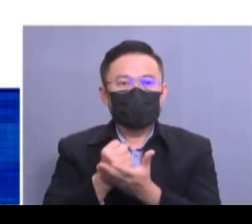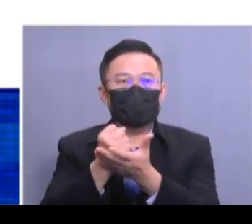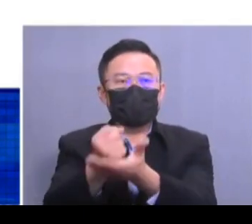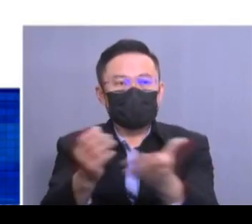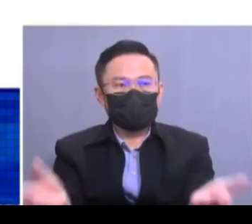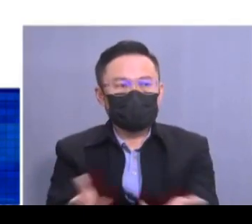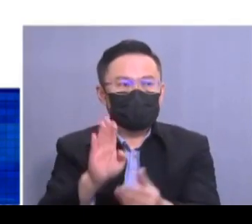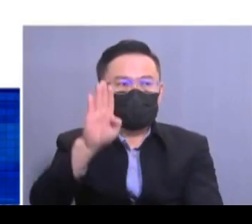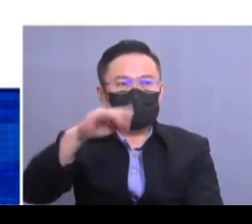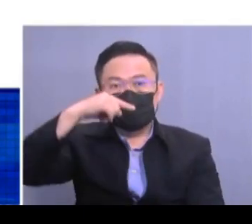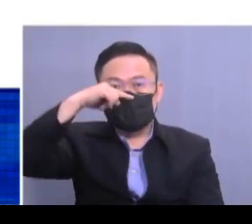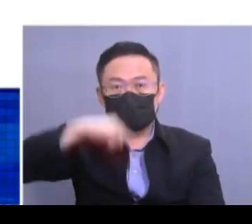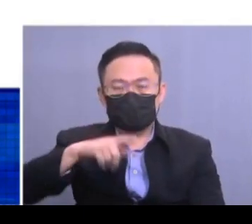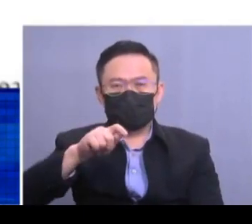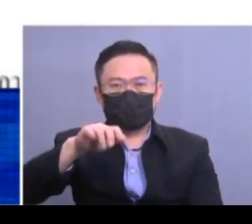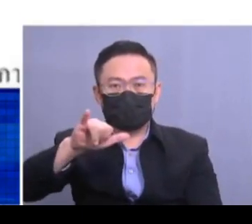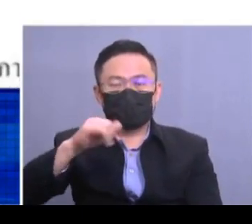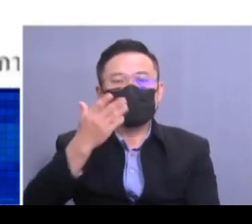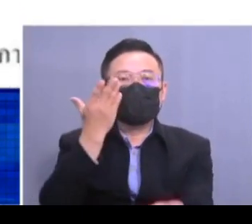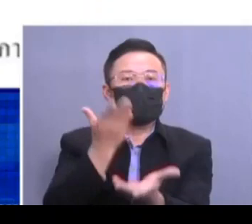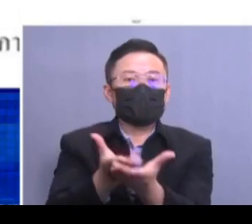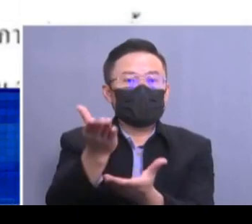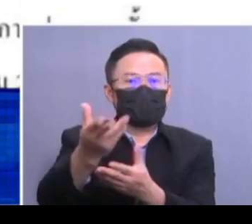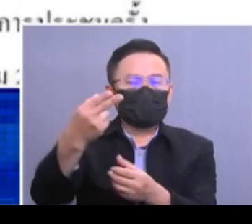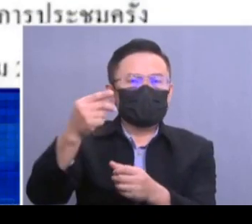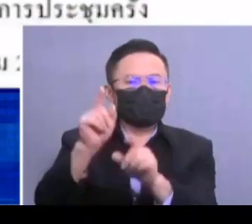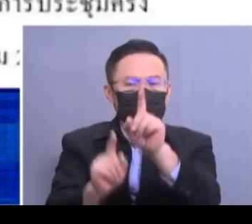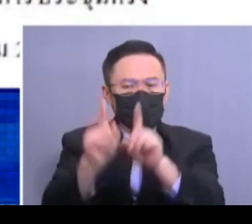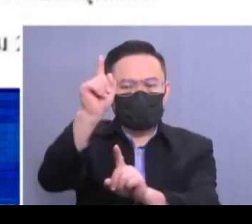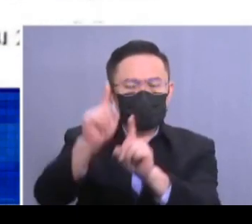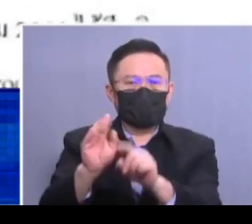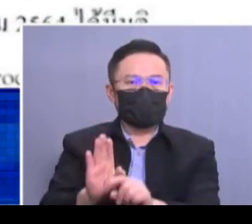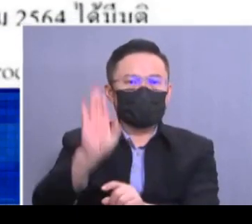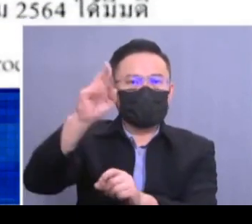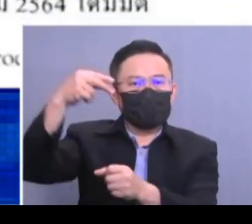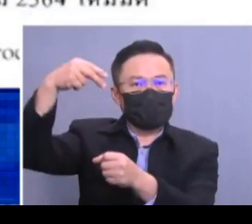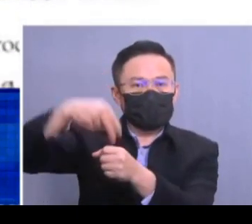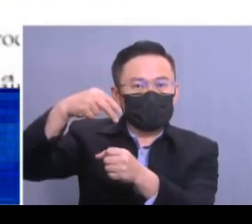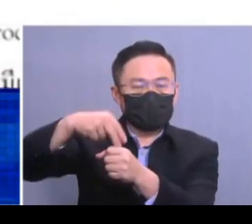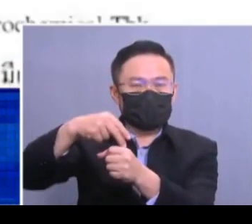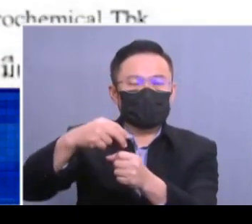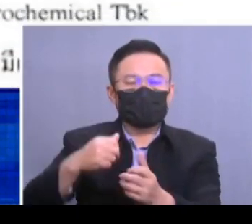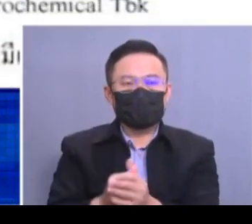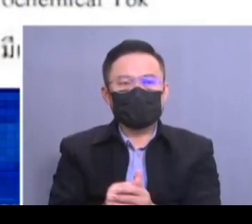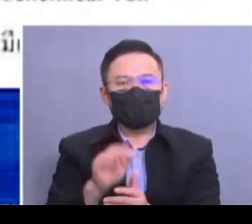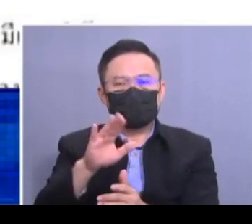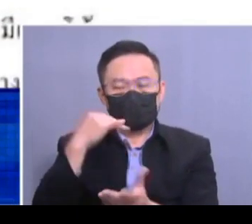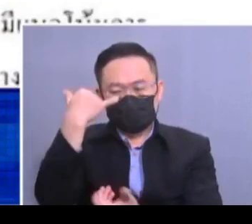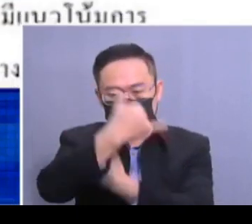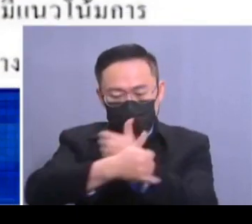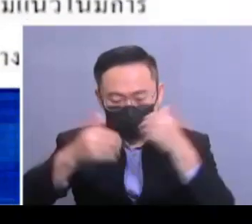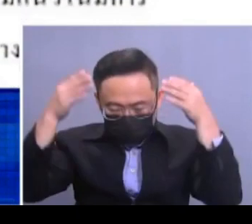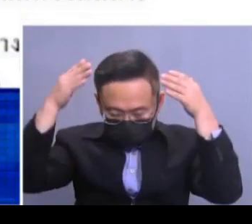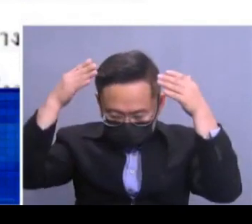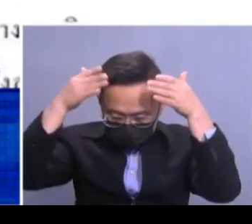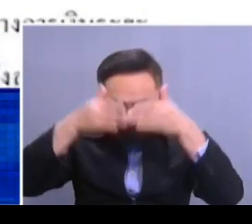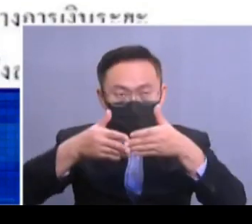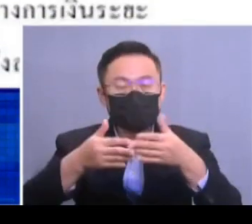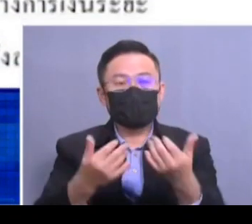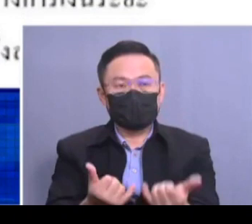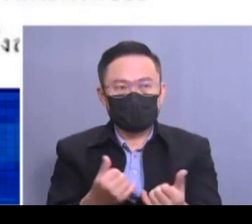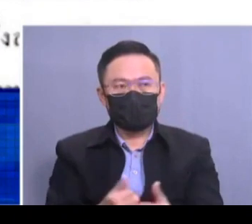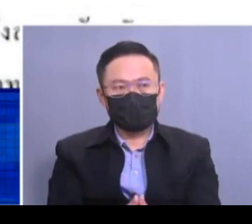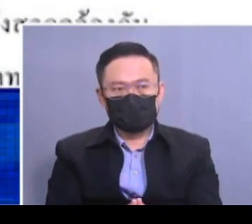มหาชนในการเข้าซื้อหุ้นของPTจันทราศรีปิโตรเคมิคอลทีพีเคดูว่าแคปนะคะ